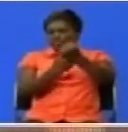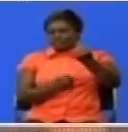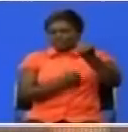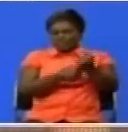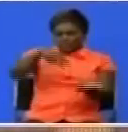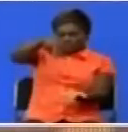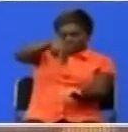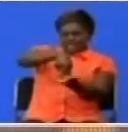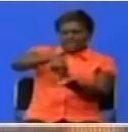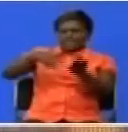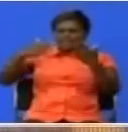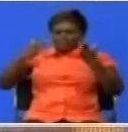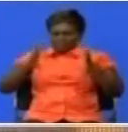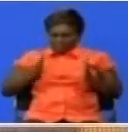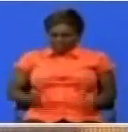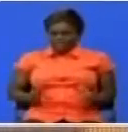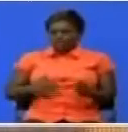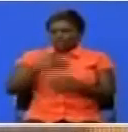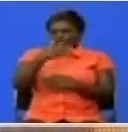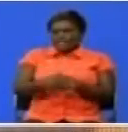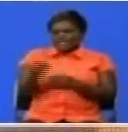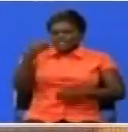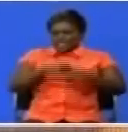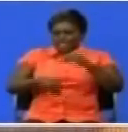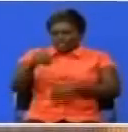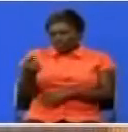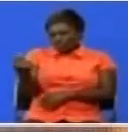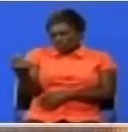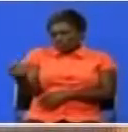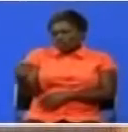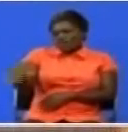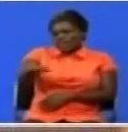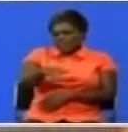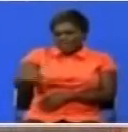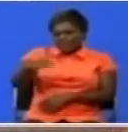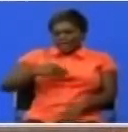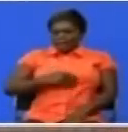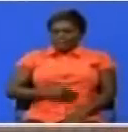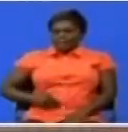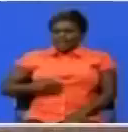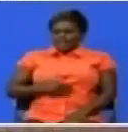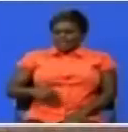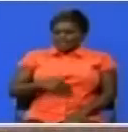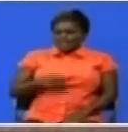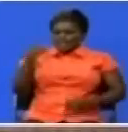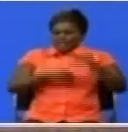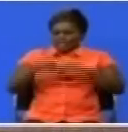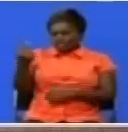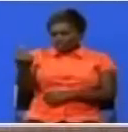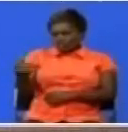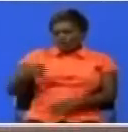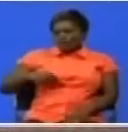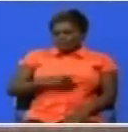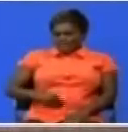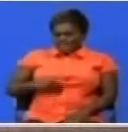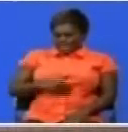maarufu katika maandalizi ya uchaguzi mkuu ujao wa eneo bunge la Malindi, ama uchaguzi mdogo wa eneo bunge